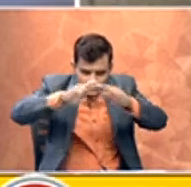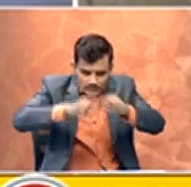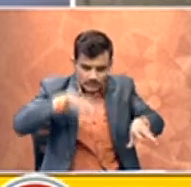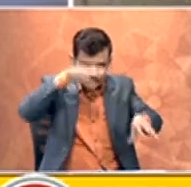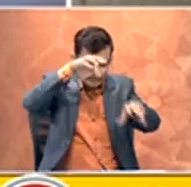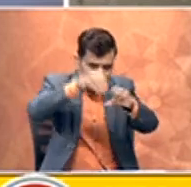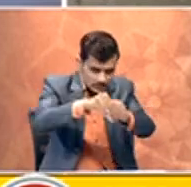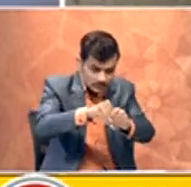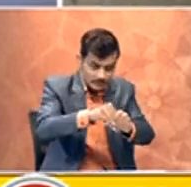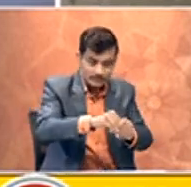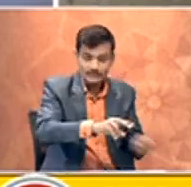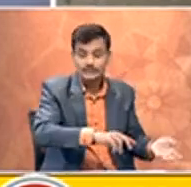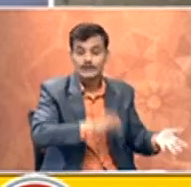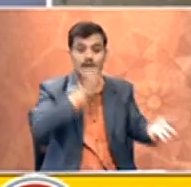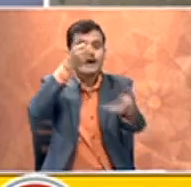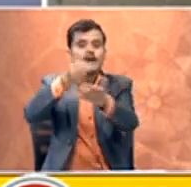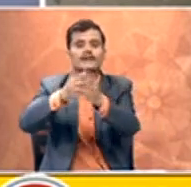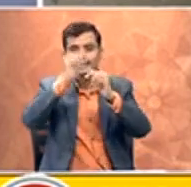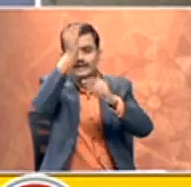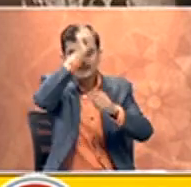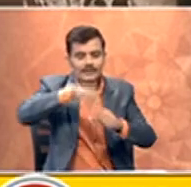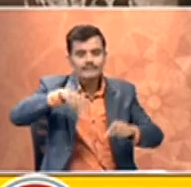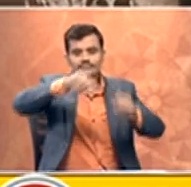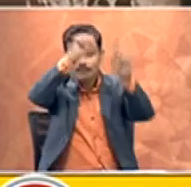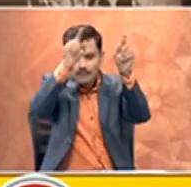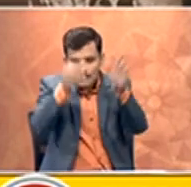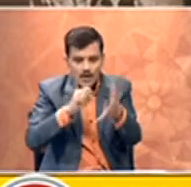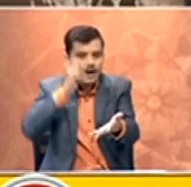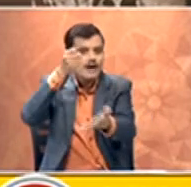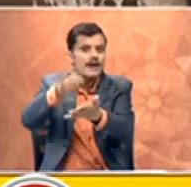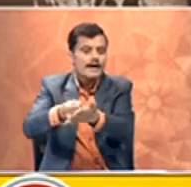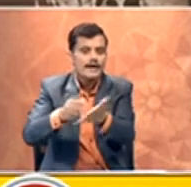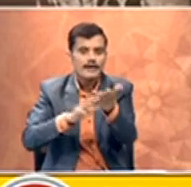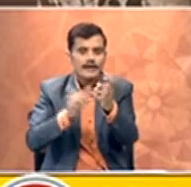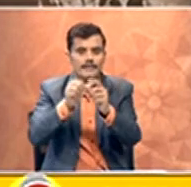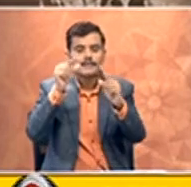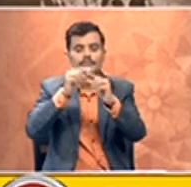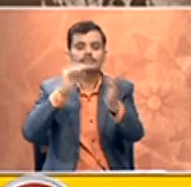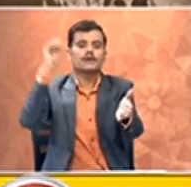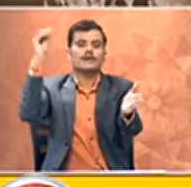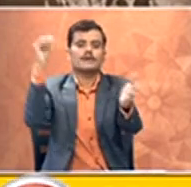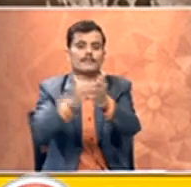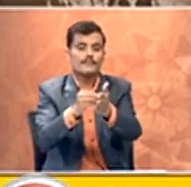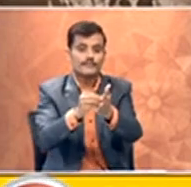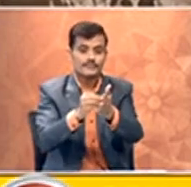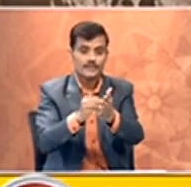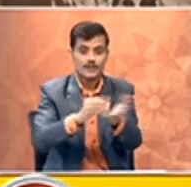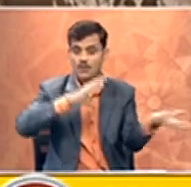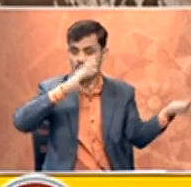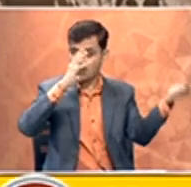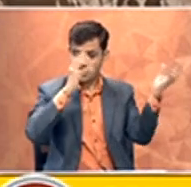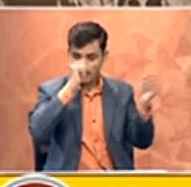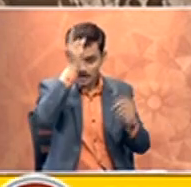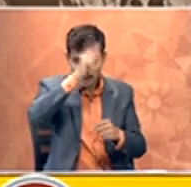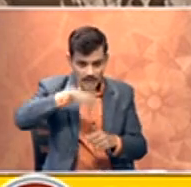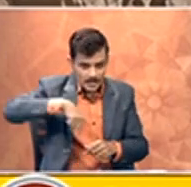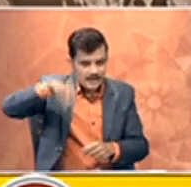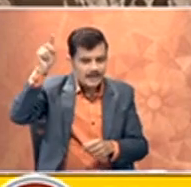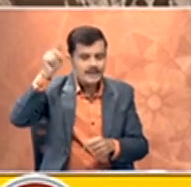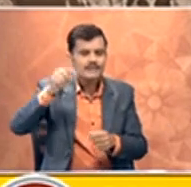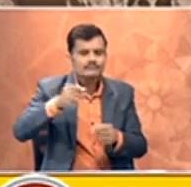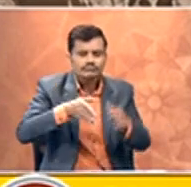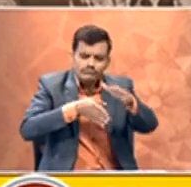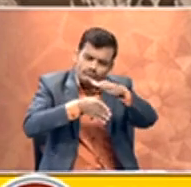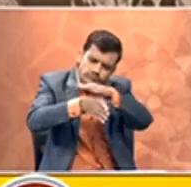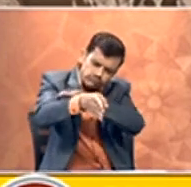मैप पर ला दिया। भारत की सबसे लंबी और गहरी गुफाओं में से कुछ मेघालय में